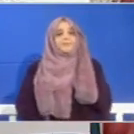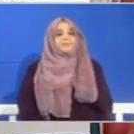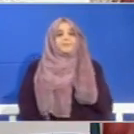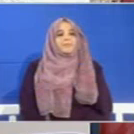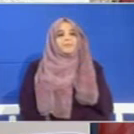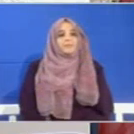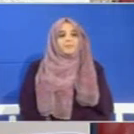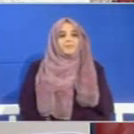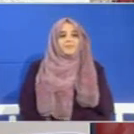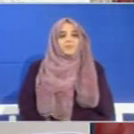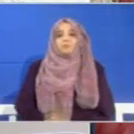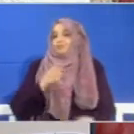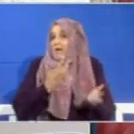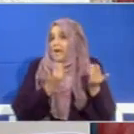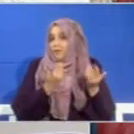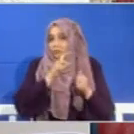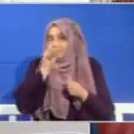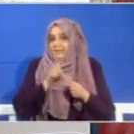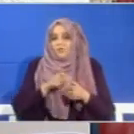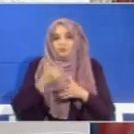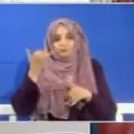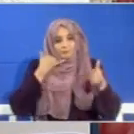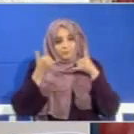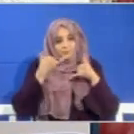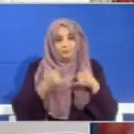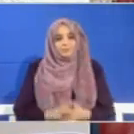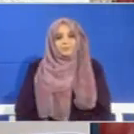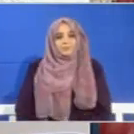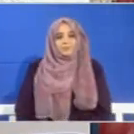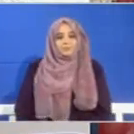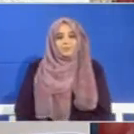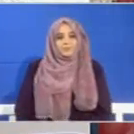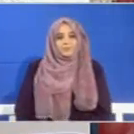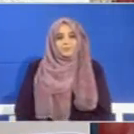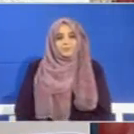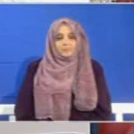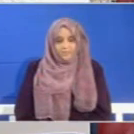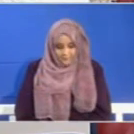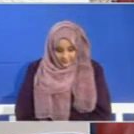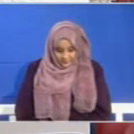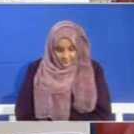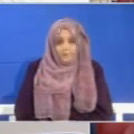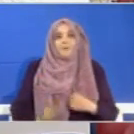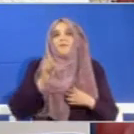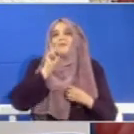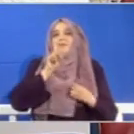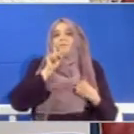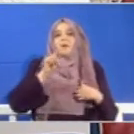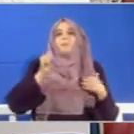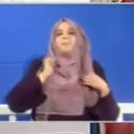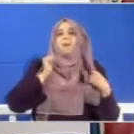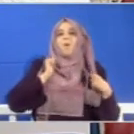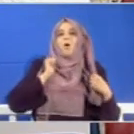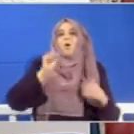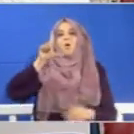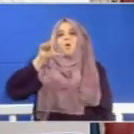إذن نرحب بجميع أسئلتكم الفقهية والشرعية ونبدأ مع أول مكالمة. السيدة أم لجين من ولاية